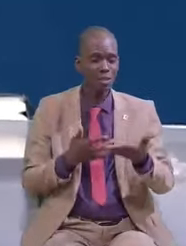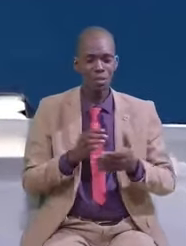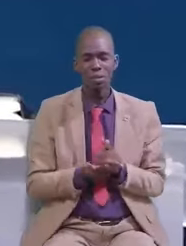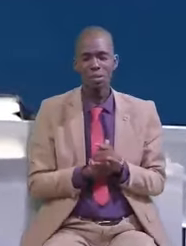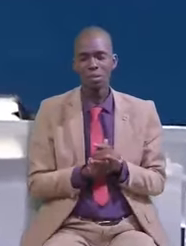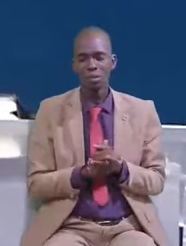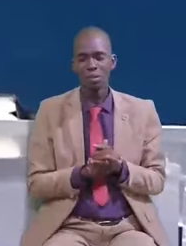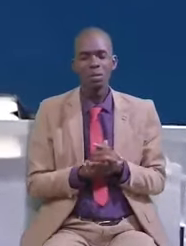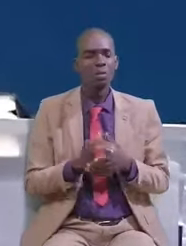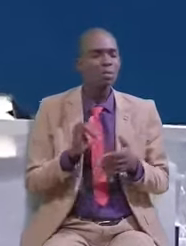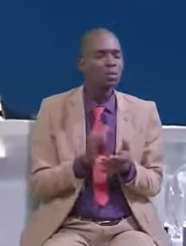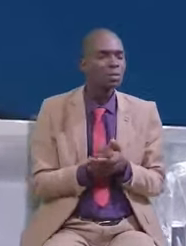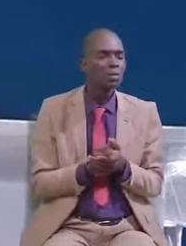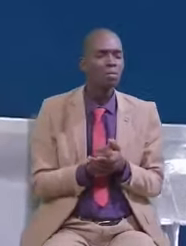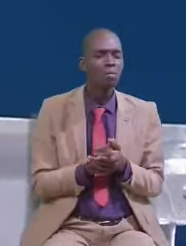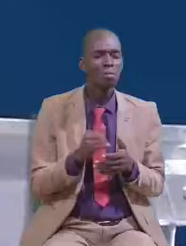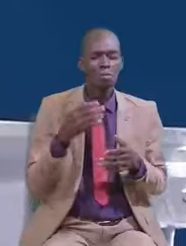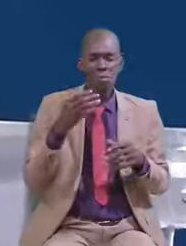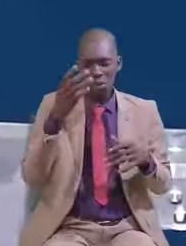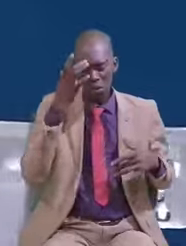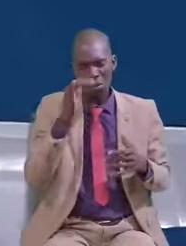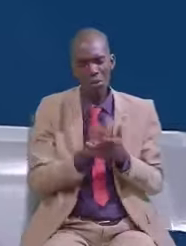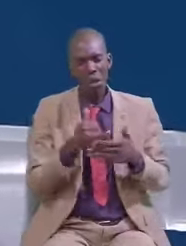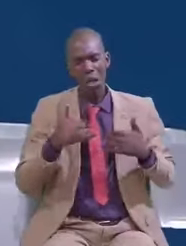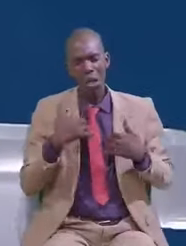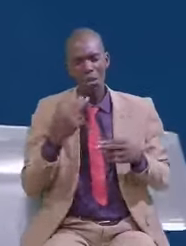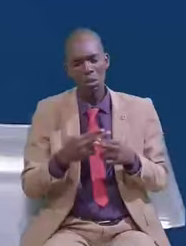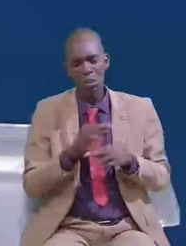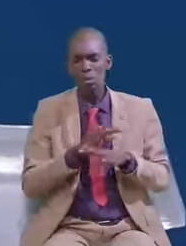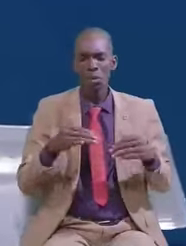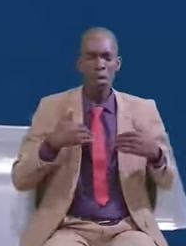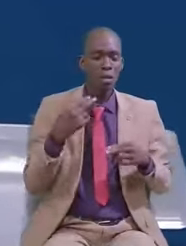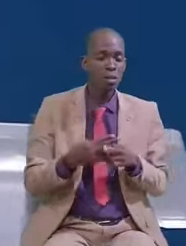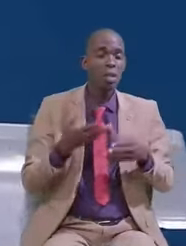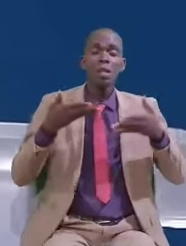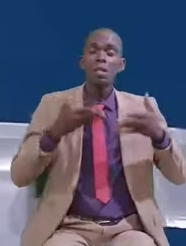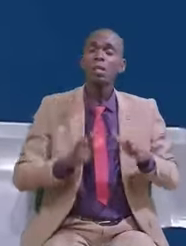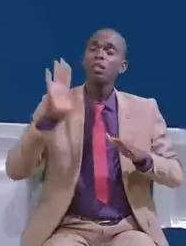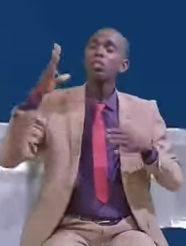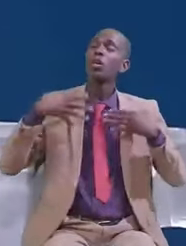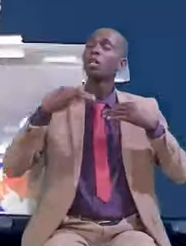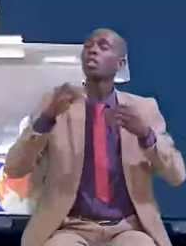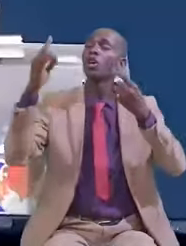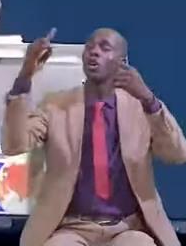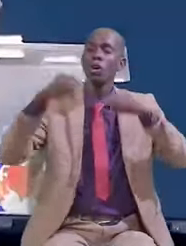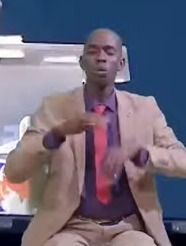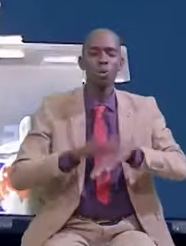quel que soit le nom, l'étiquette, que ta guérison leur parvienne maintenant.